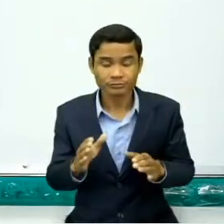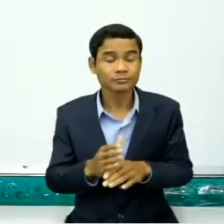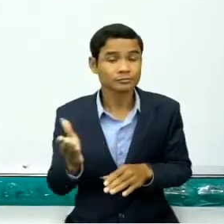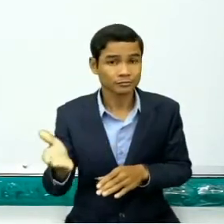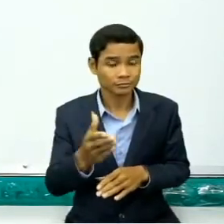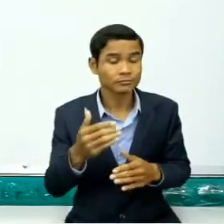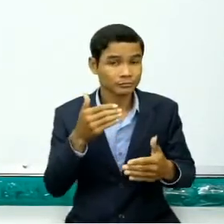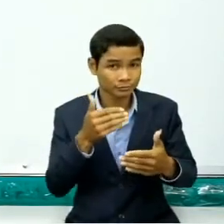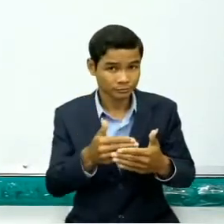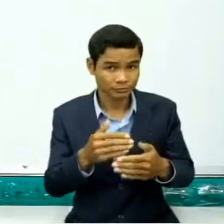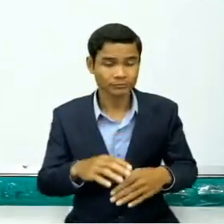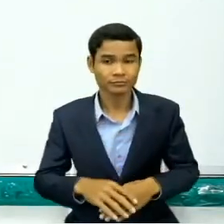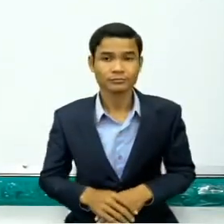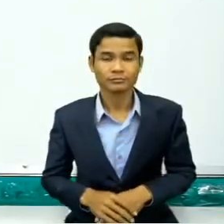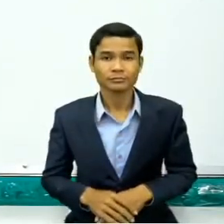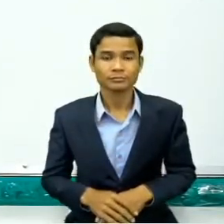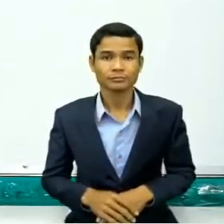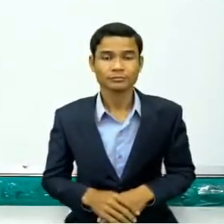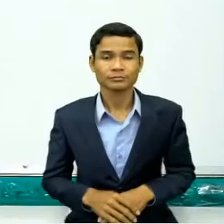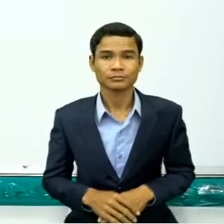con.